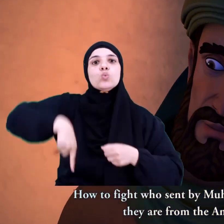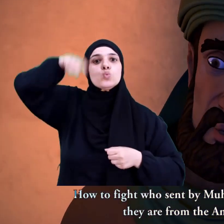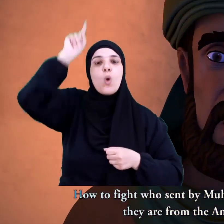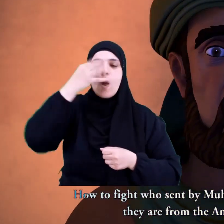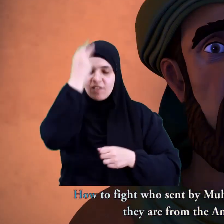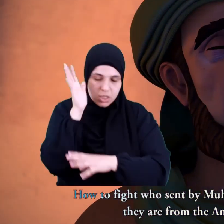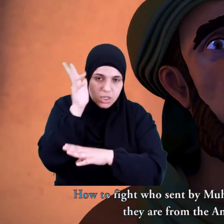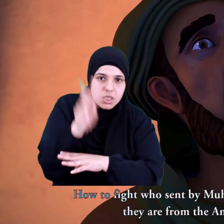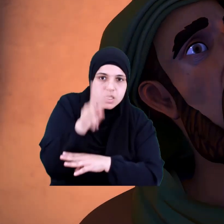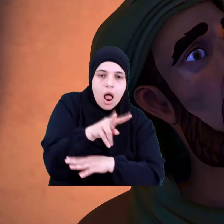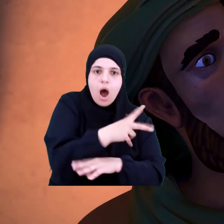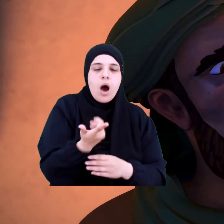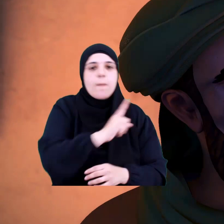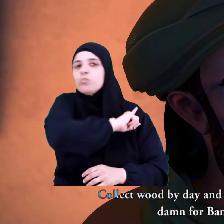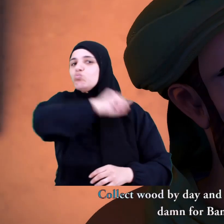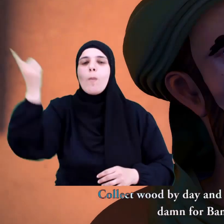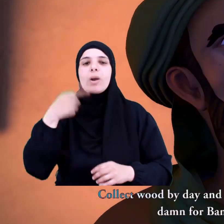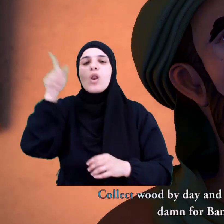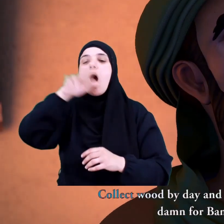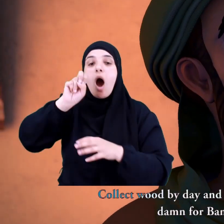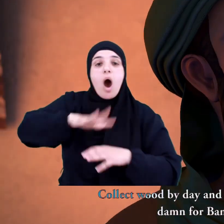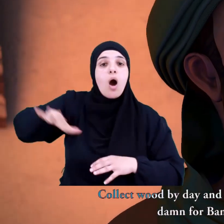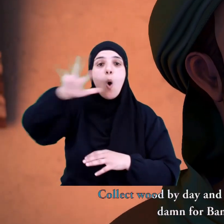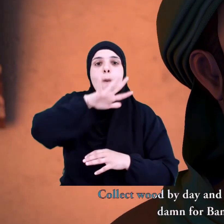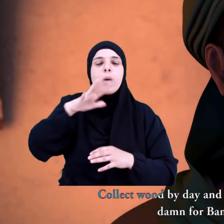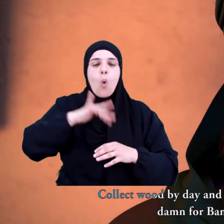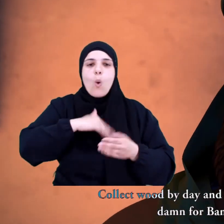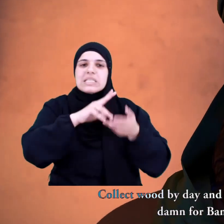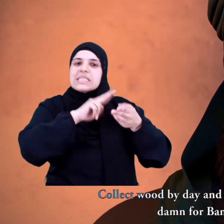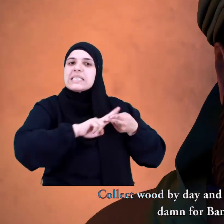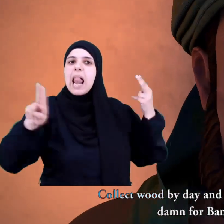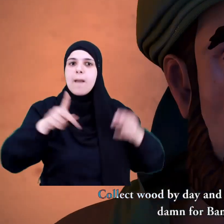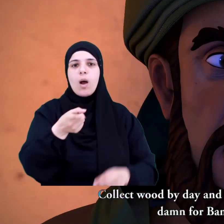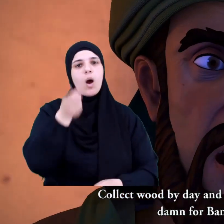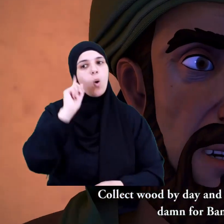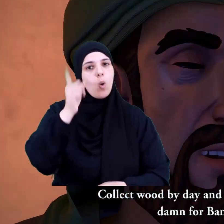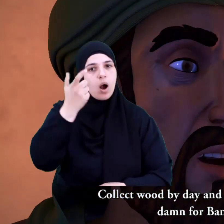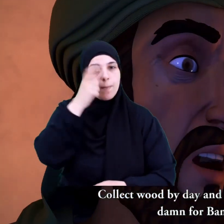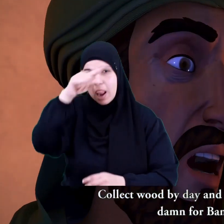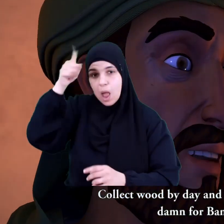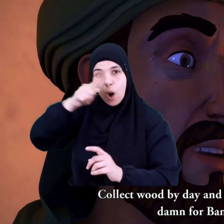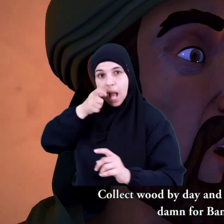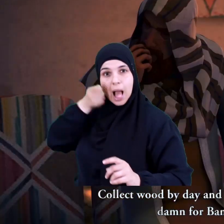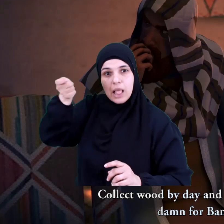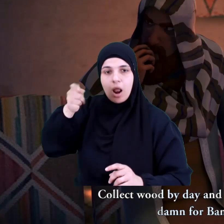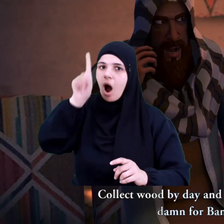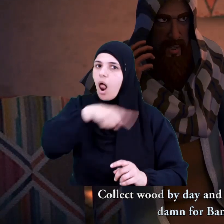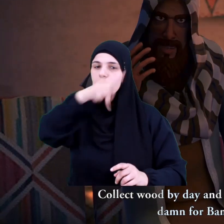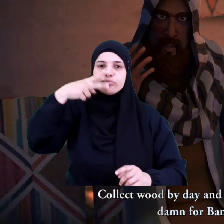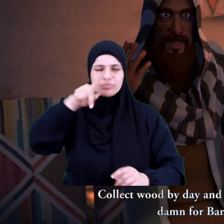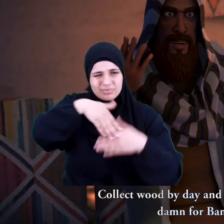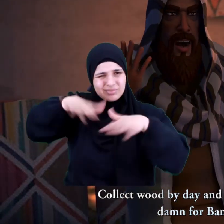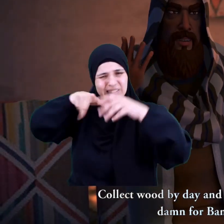نهارا ويصلون ليلا، إنهم قوم مسالمون. فيا ويل بني عامر إذا قاتلتهم.